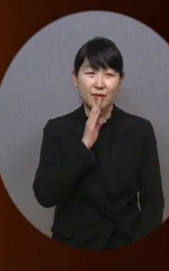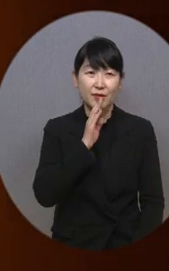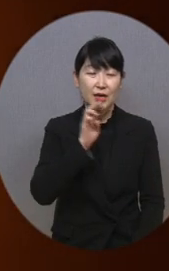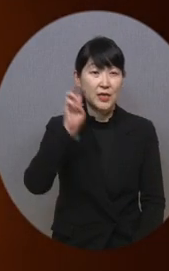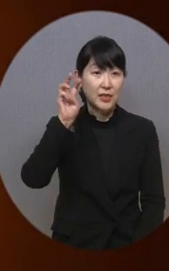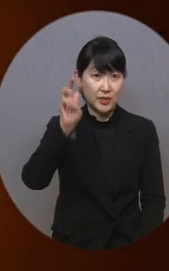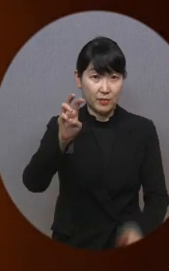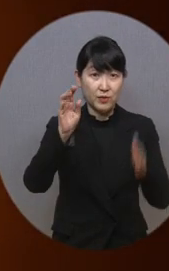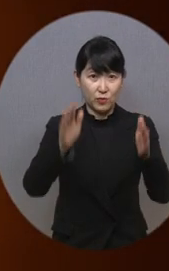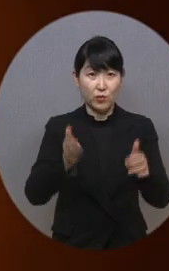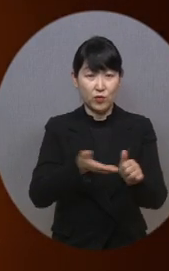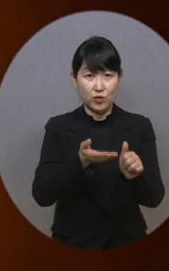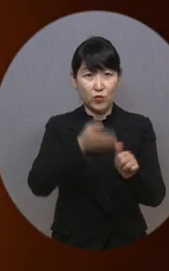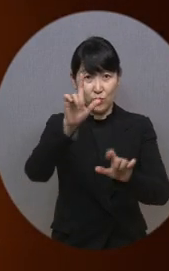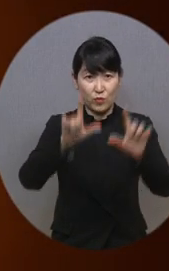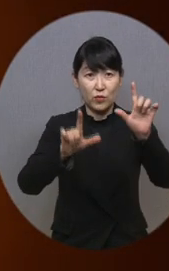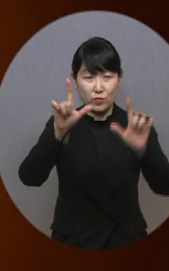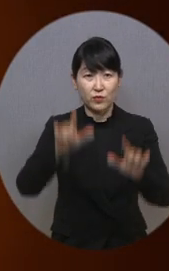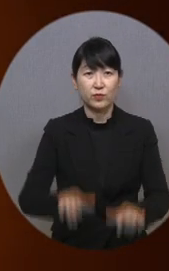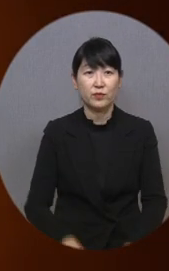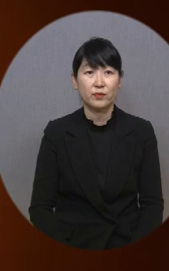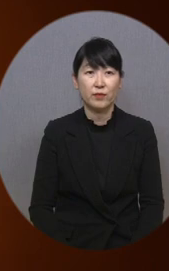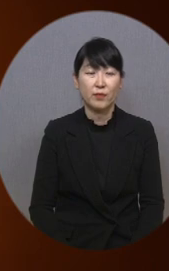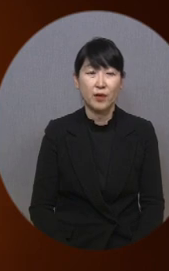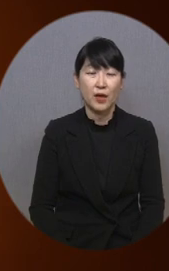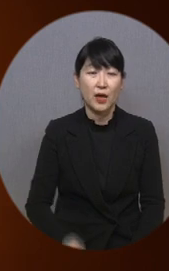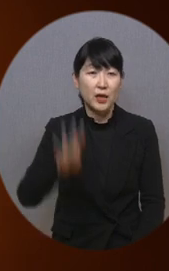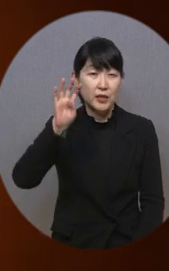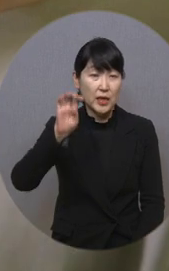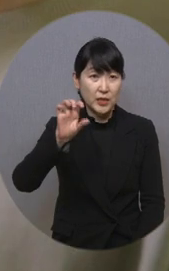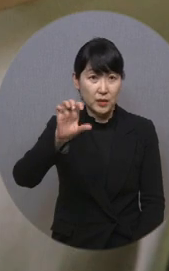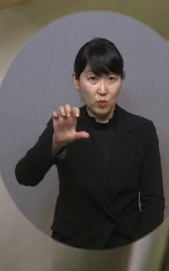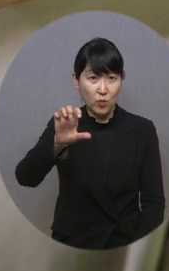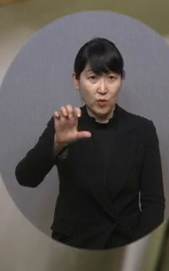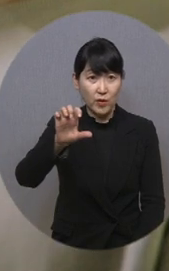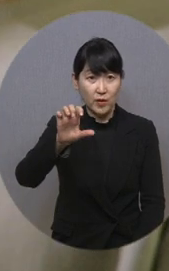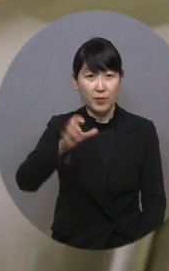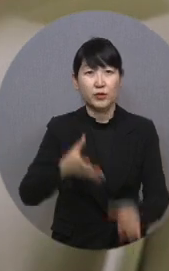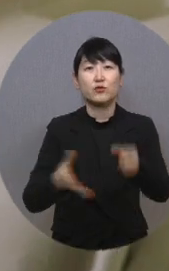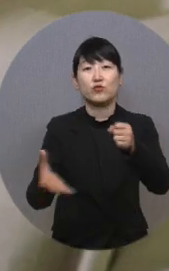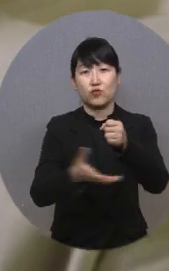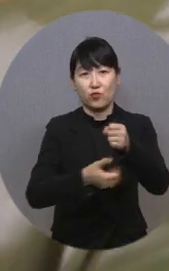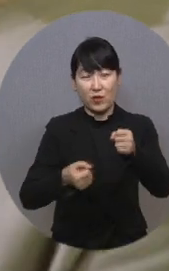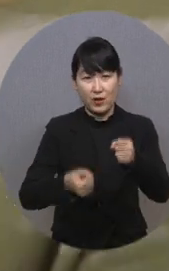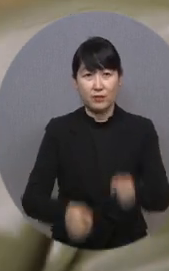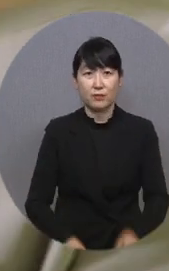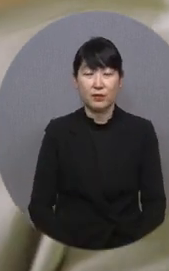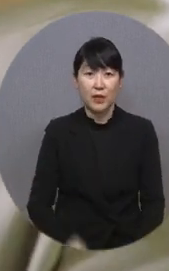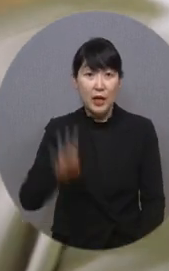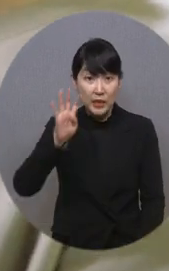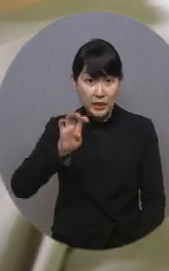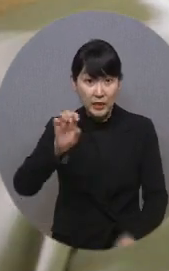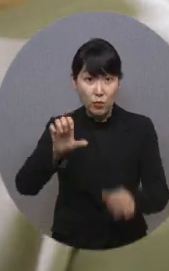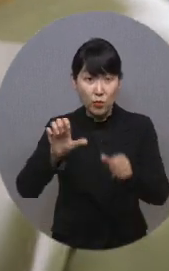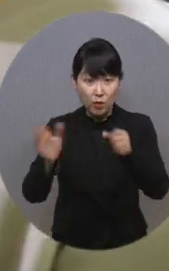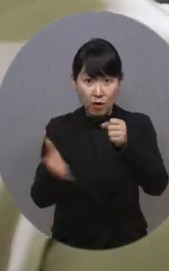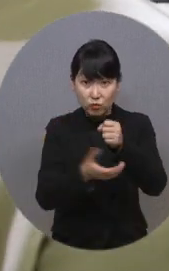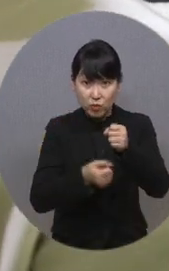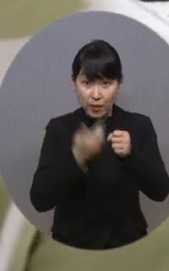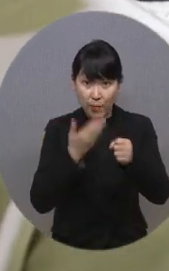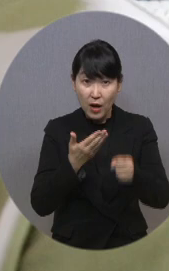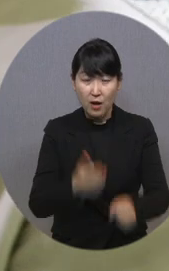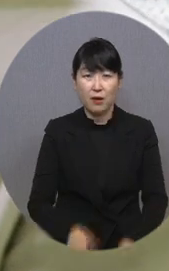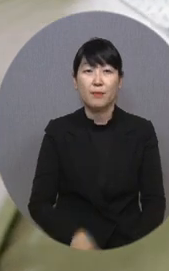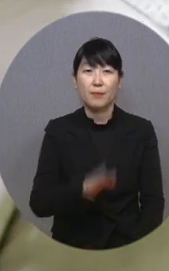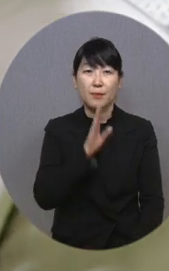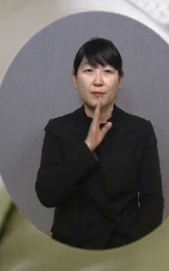30일 정도 됐거든요. 네. 예, 저희가 한 45일 정도 되면 수확을 할 수 있어요. 45일 만에 자라는 네, 거예요? 네. 45일